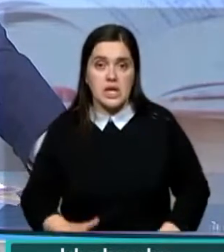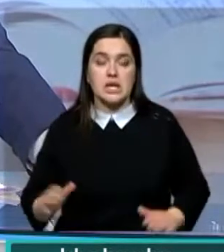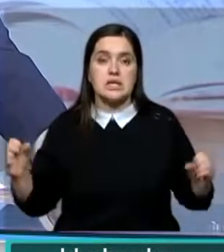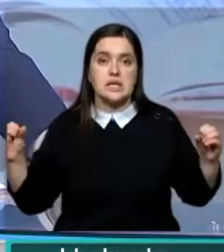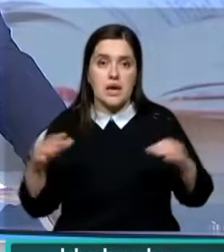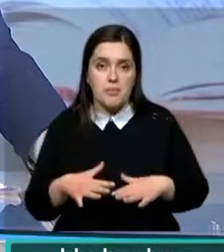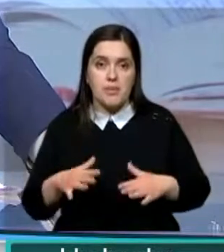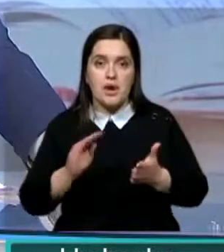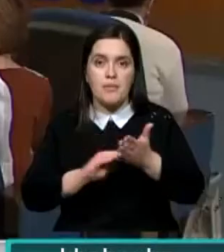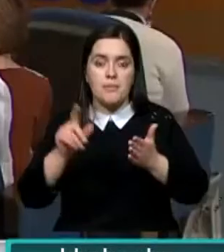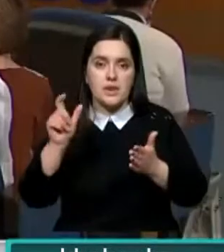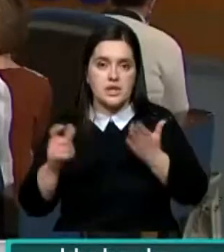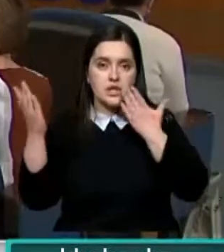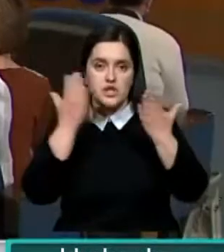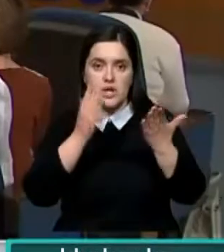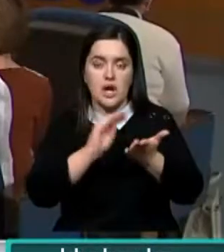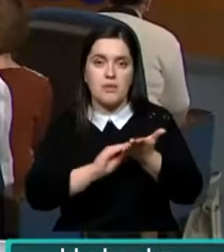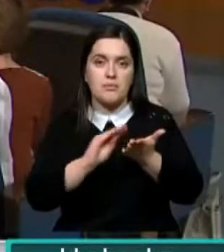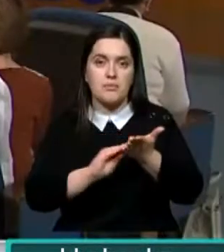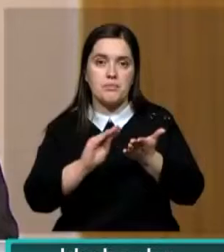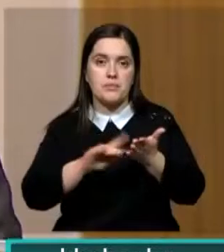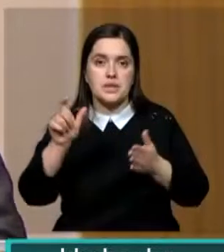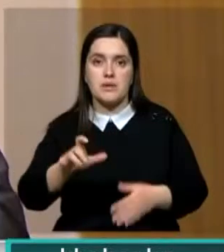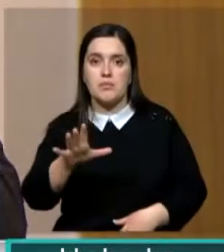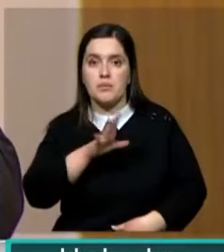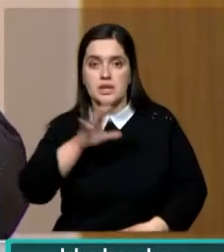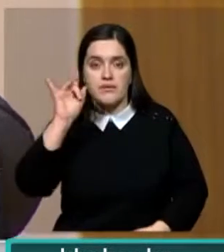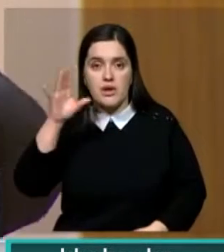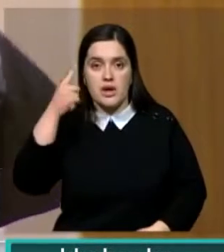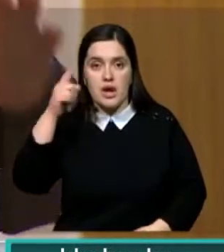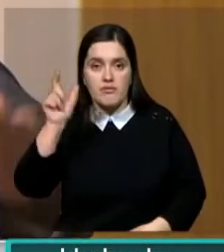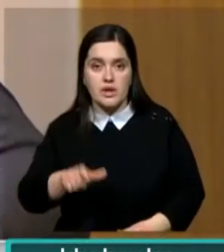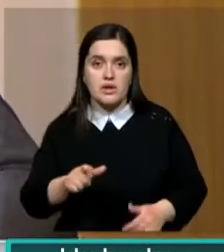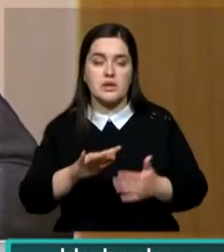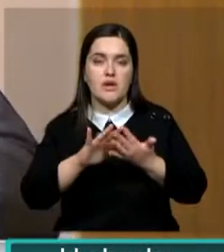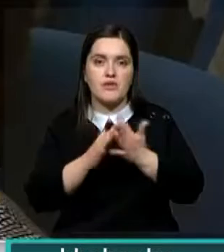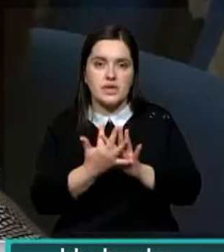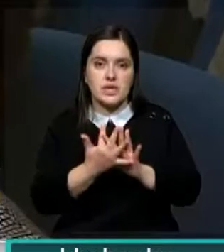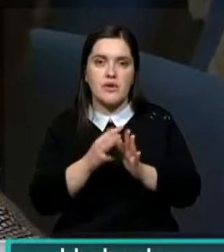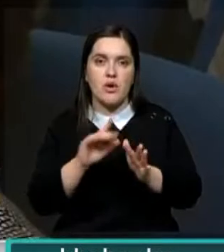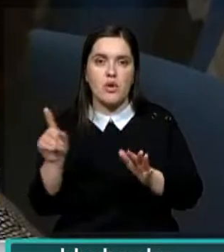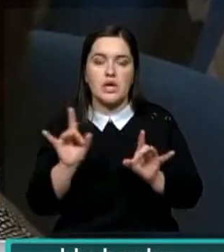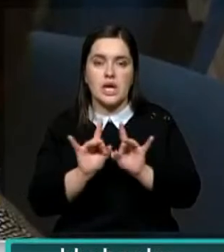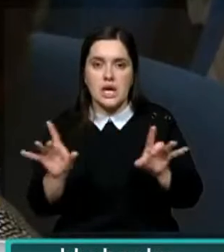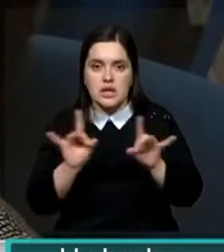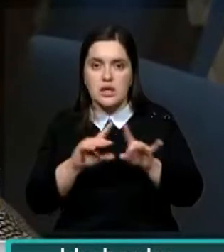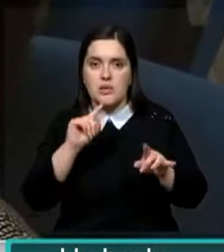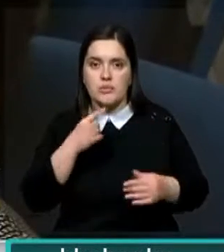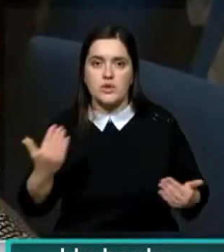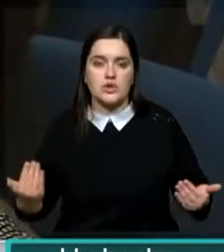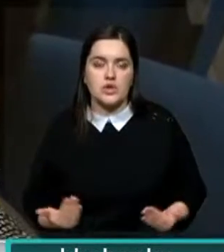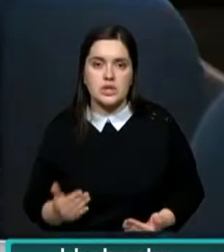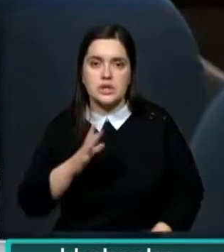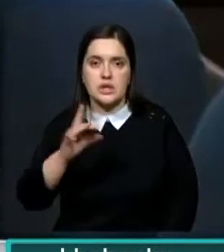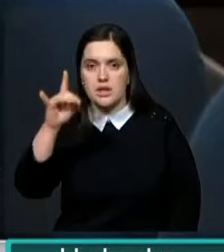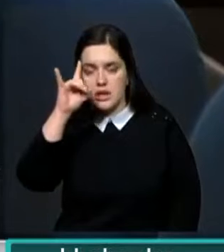рождения собрались его современники, поэты и читатели. Писатель был больше известен как автор так называемой деревенской прозы. Он рассказывал о